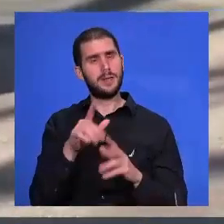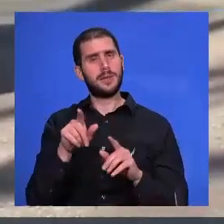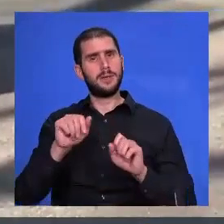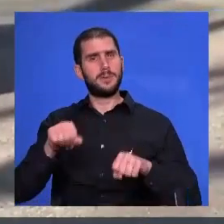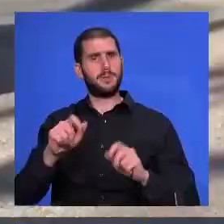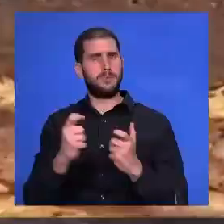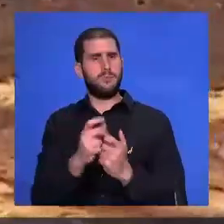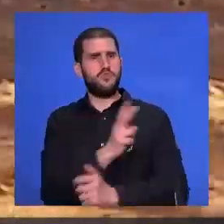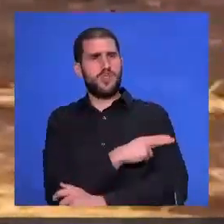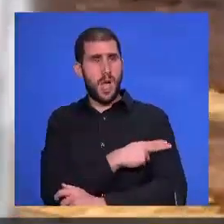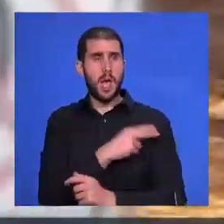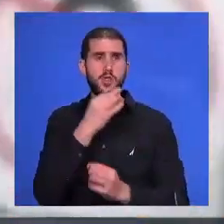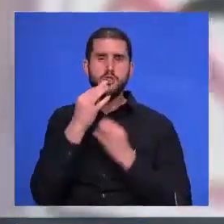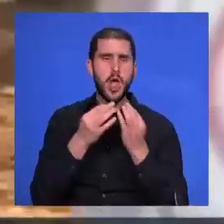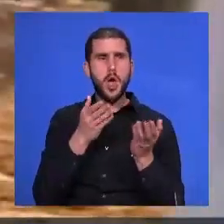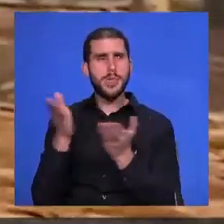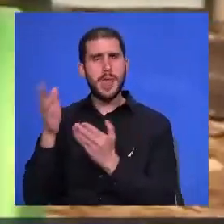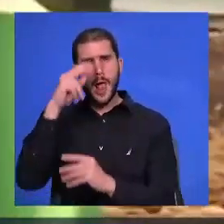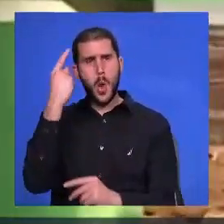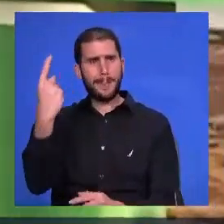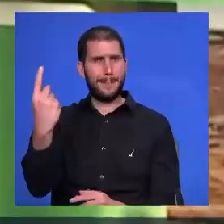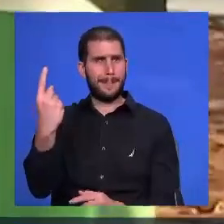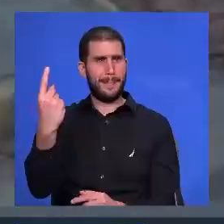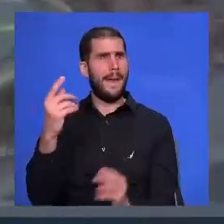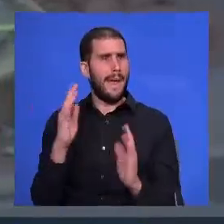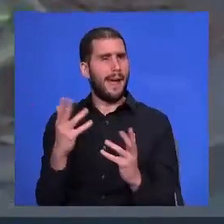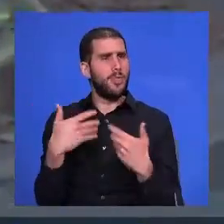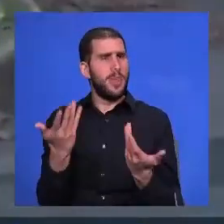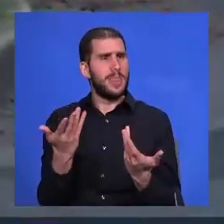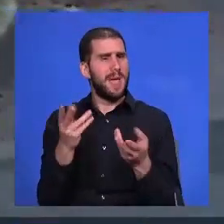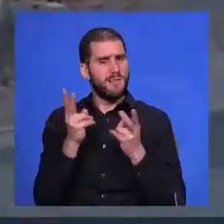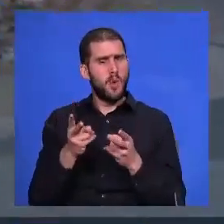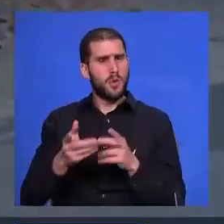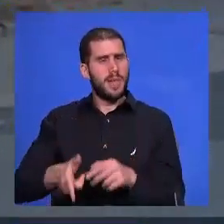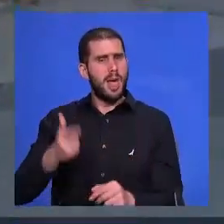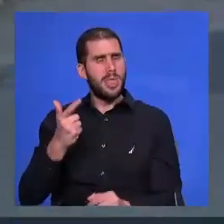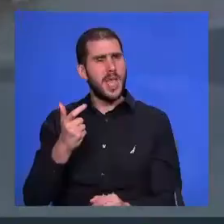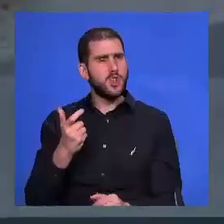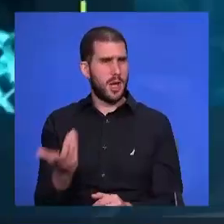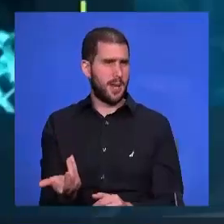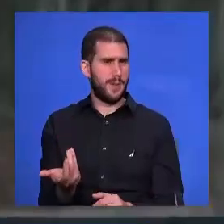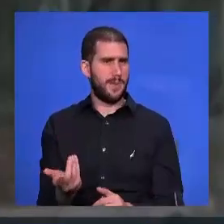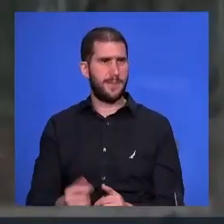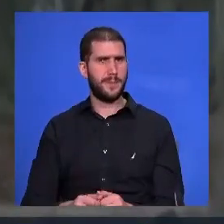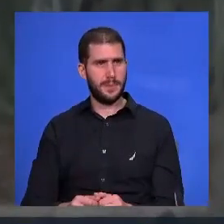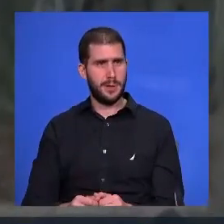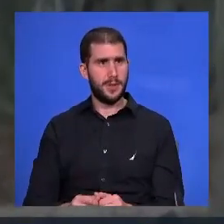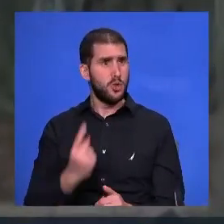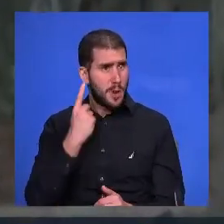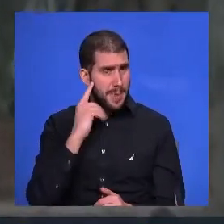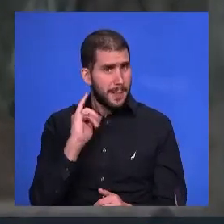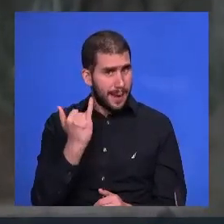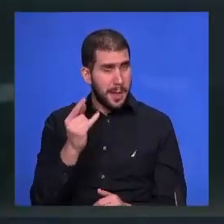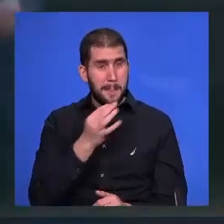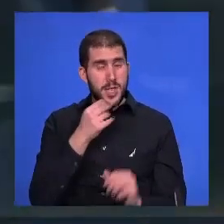המשטרה. השאלות מופנות כעת כלפי הוריו, כיצד נתנו לו גישה לכלי נשק קטלני. You heard that right, he's